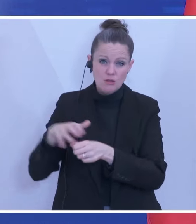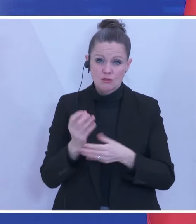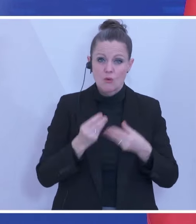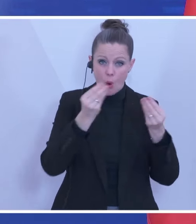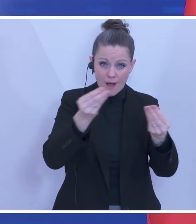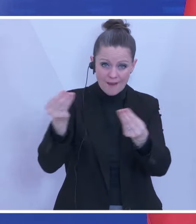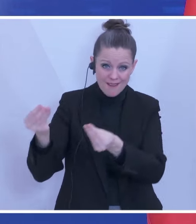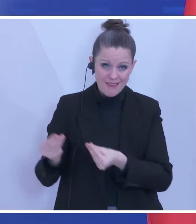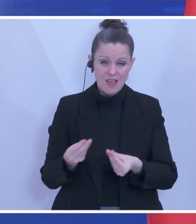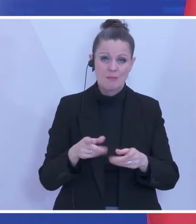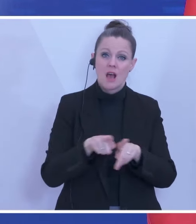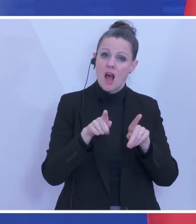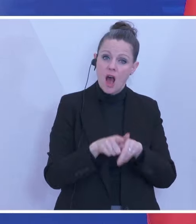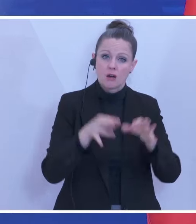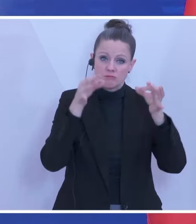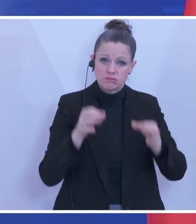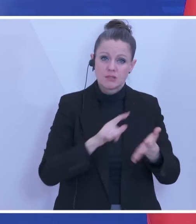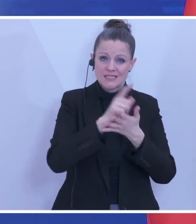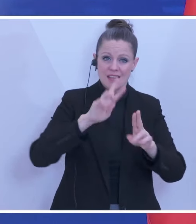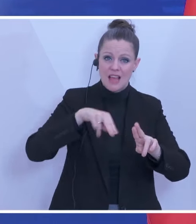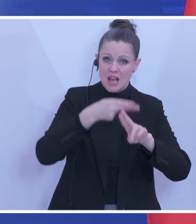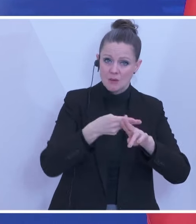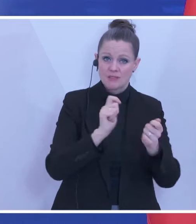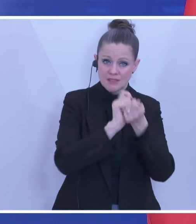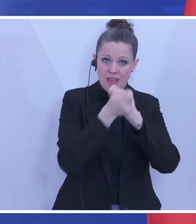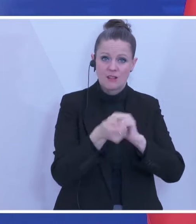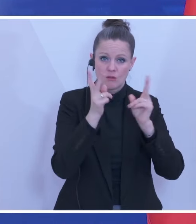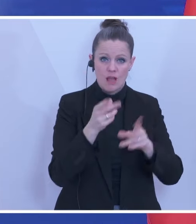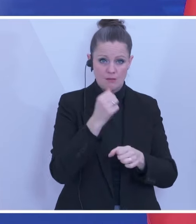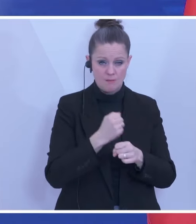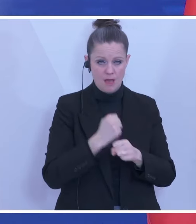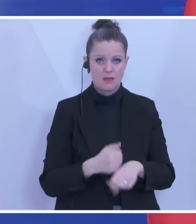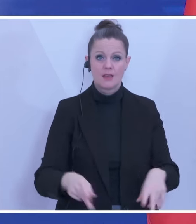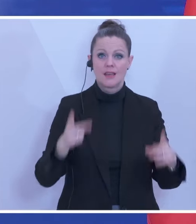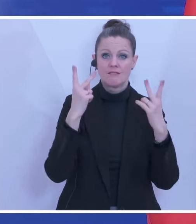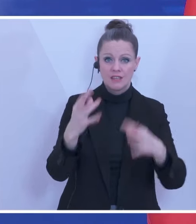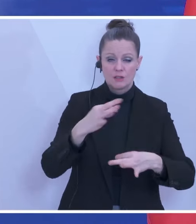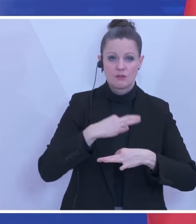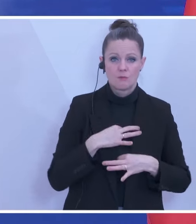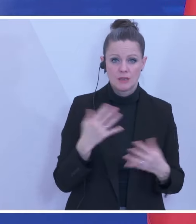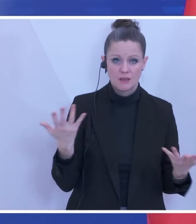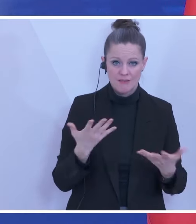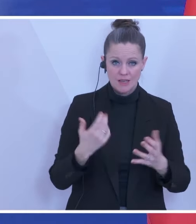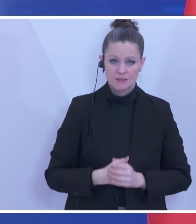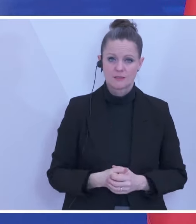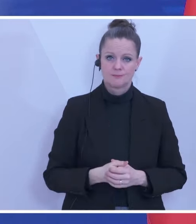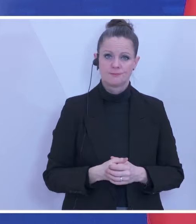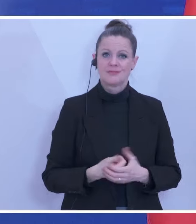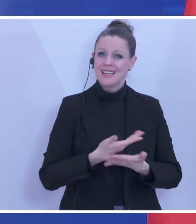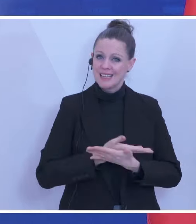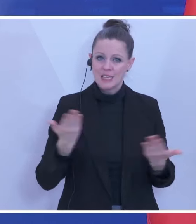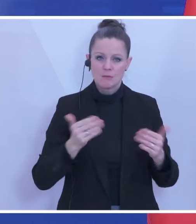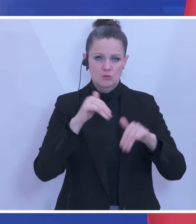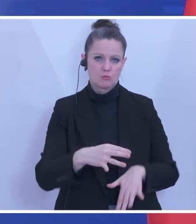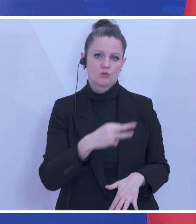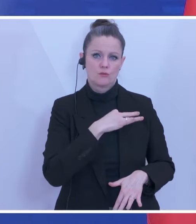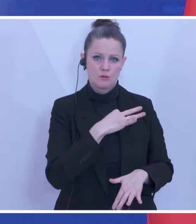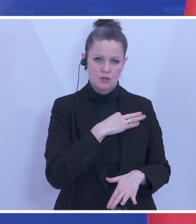Änderungen tatsächlich zeitgerecht durchgeführt werden können. Und noch einmal wichtig ist mir zu sagen, es muss sich keiner fürchten,